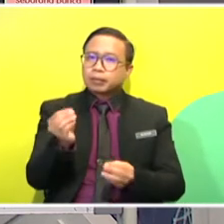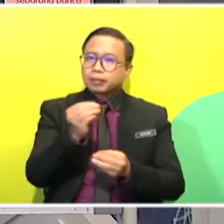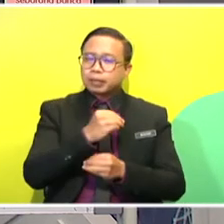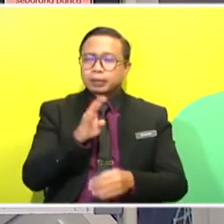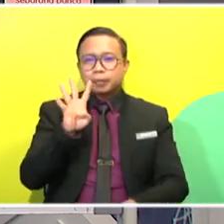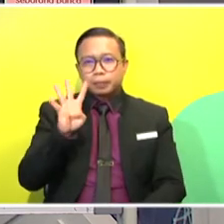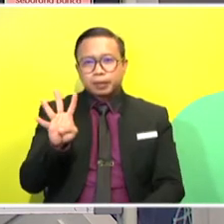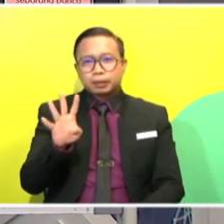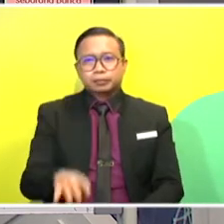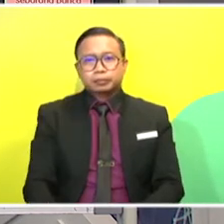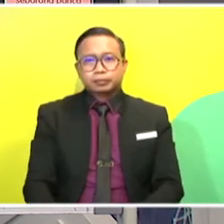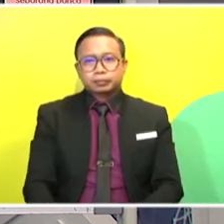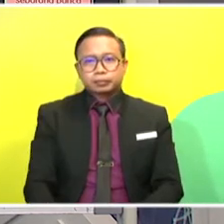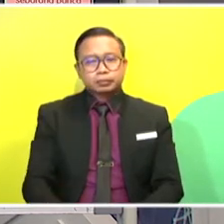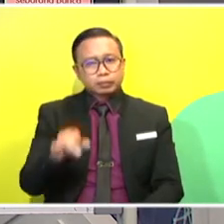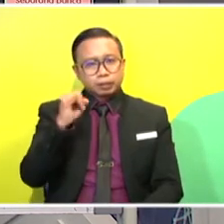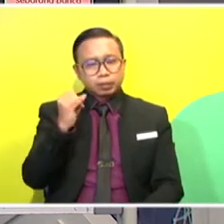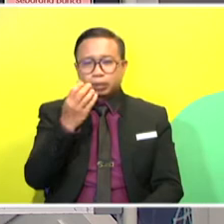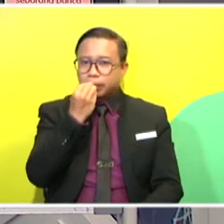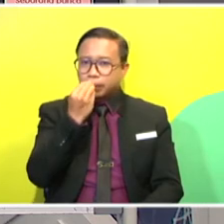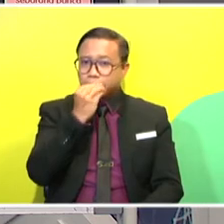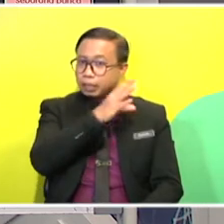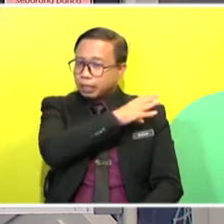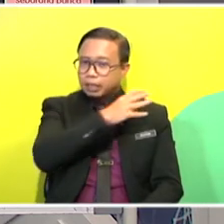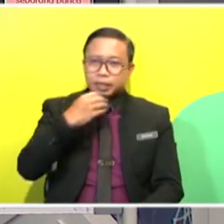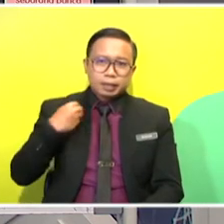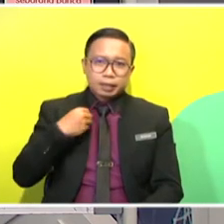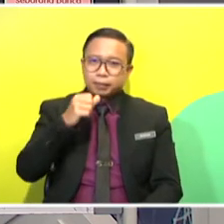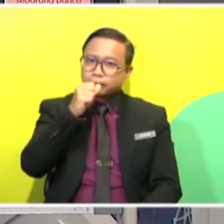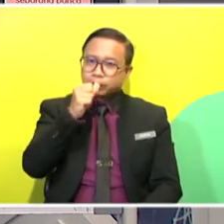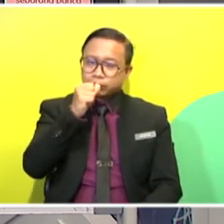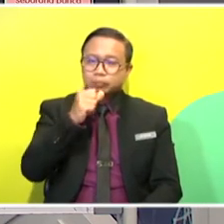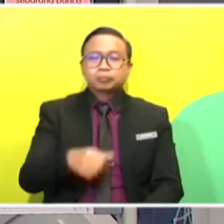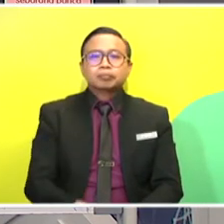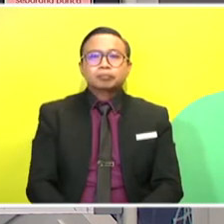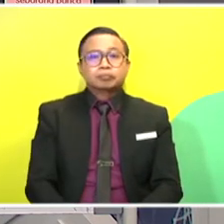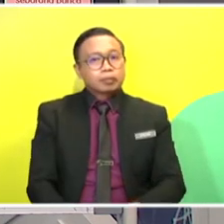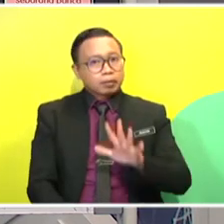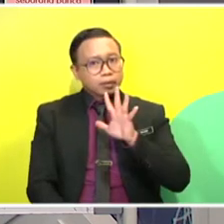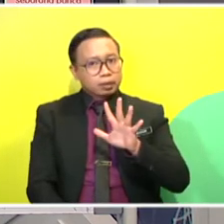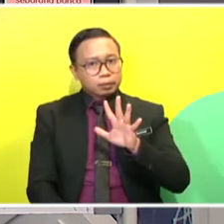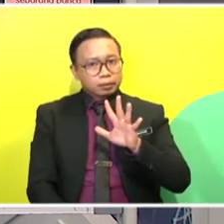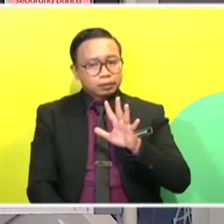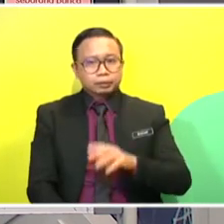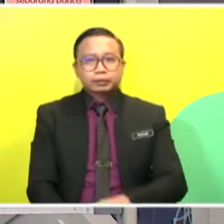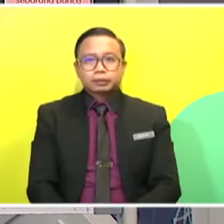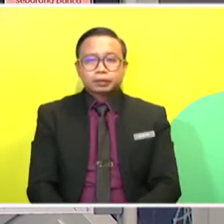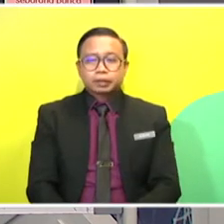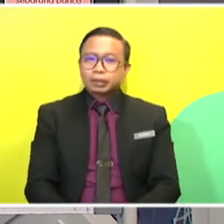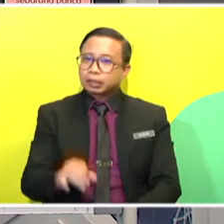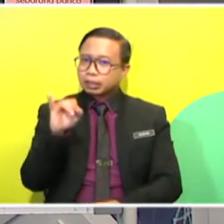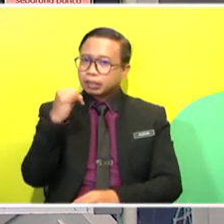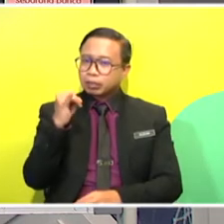keempat, dilarang makan dan minum. Betul. Ya, yang kelima,